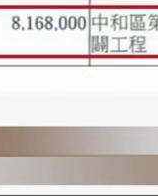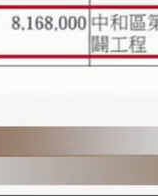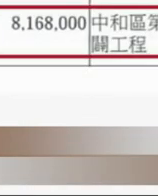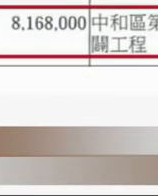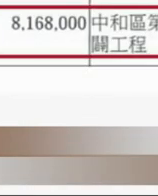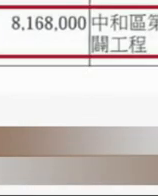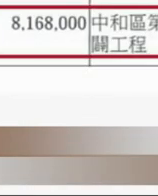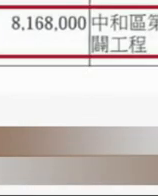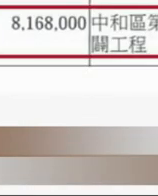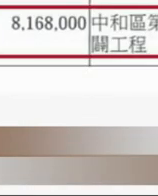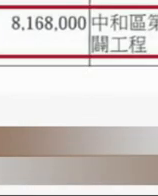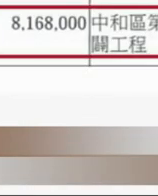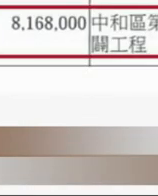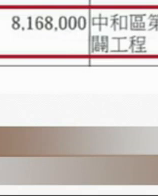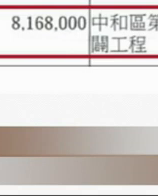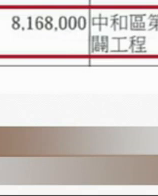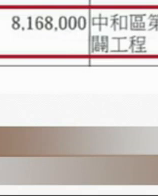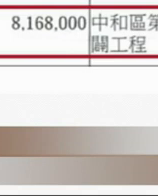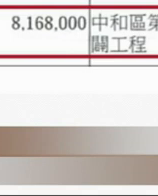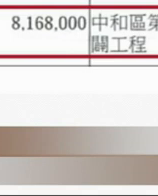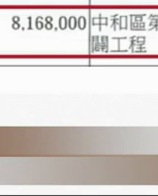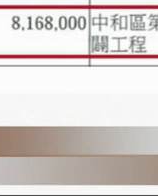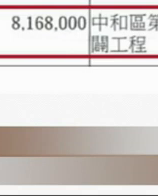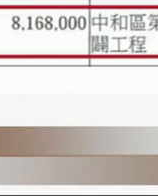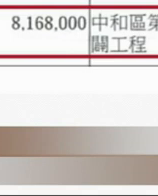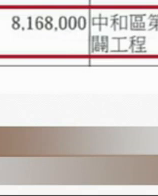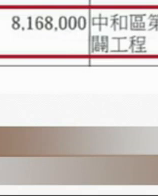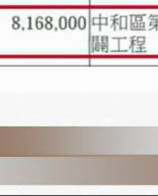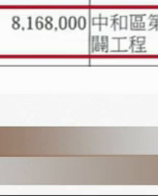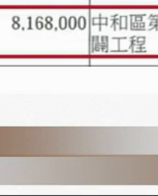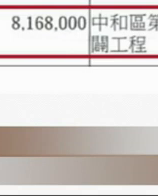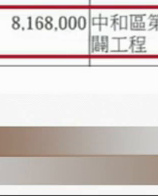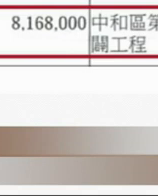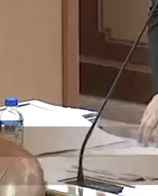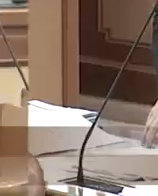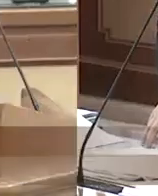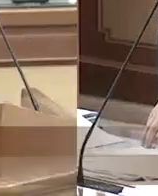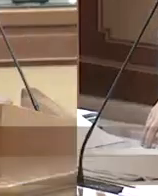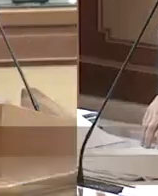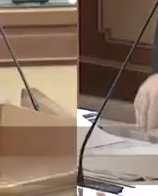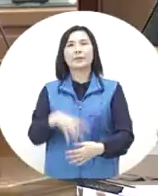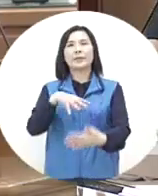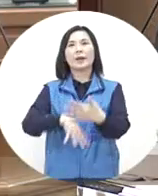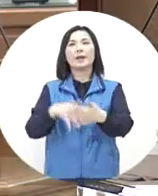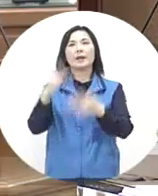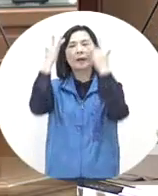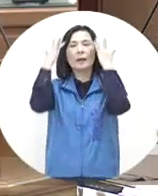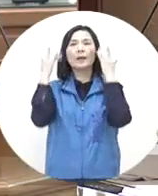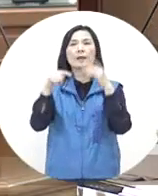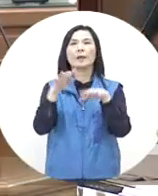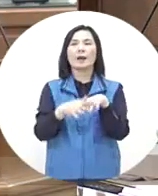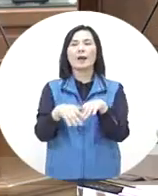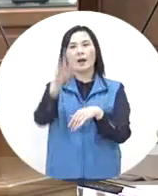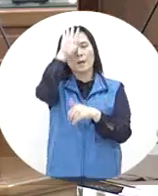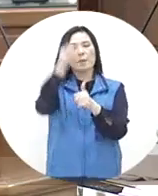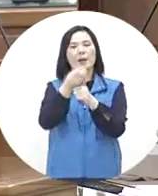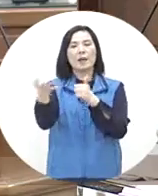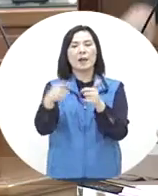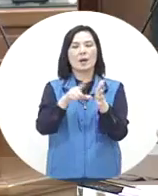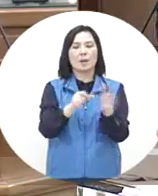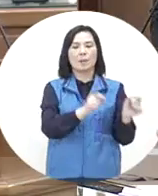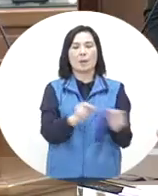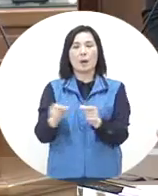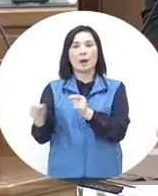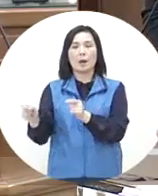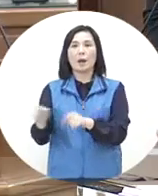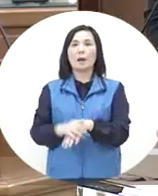态公园何时动工？好，这个问题呢？我知道有很多是因为疫情的关系可能有所延宕，但是这个既然